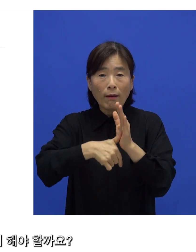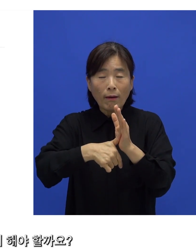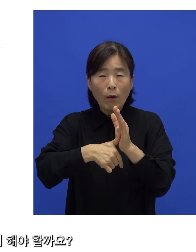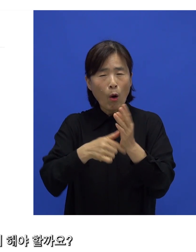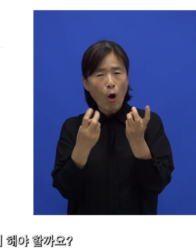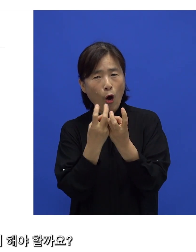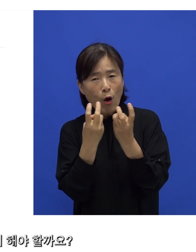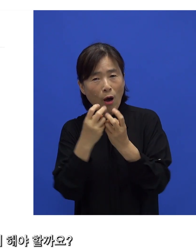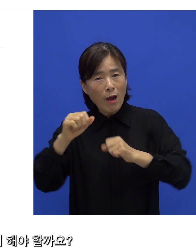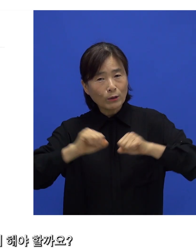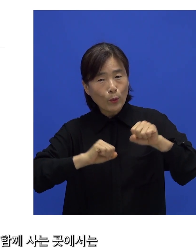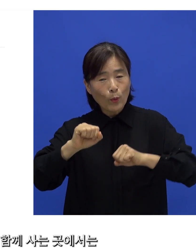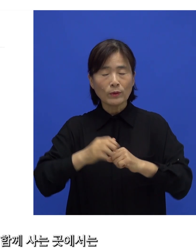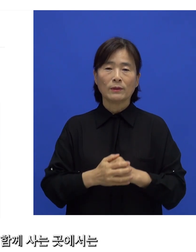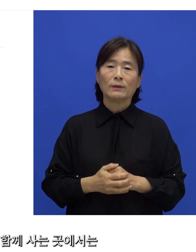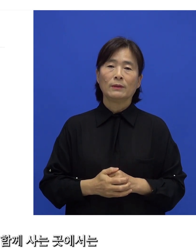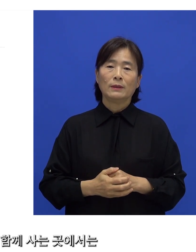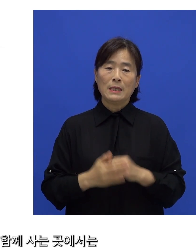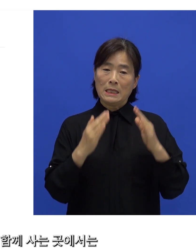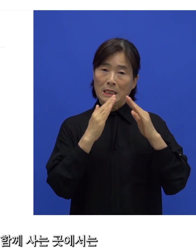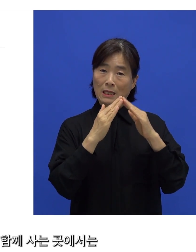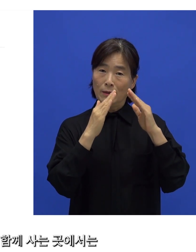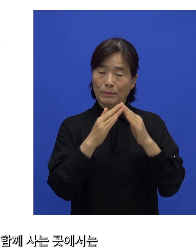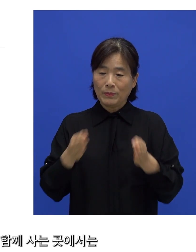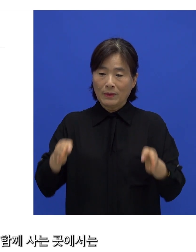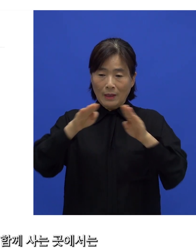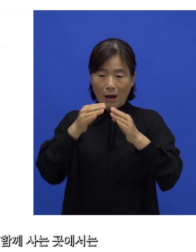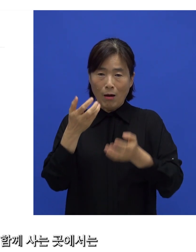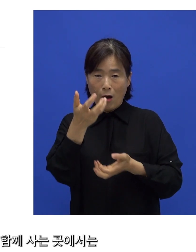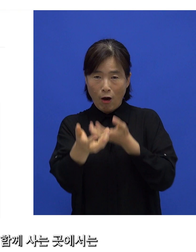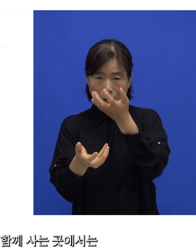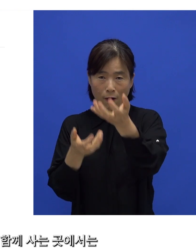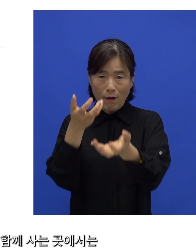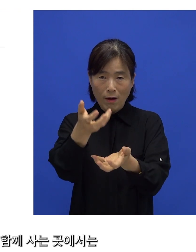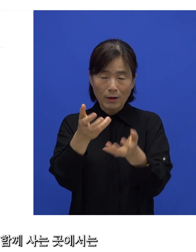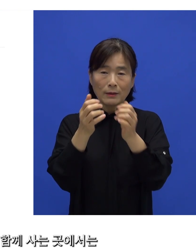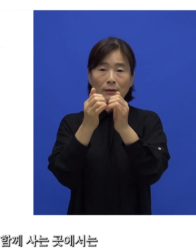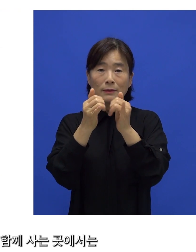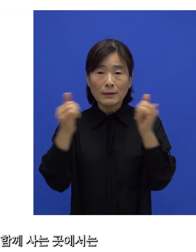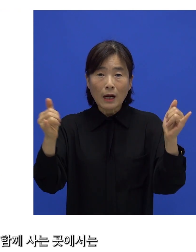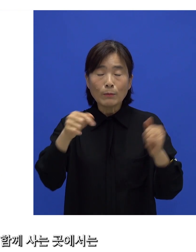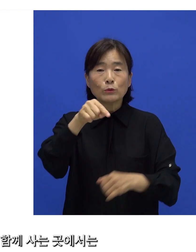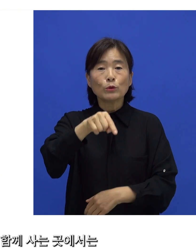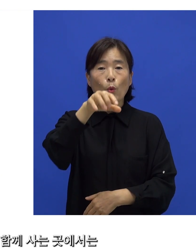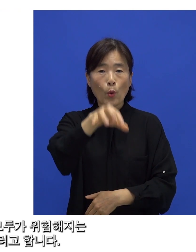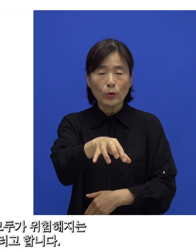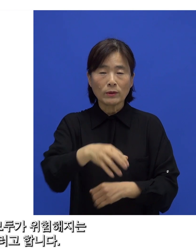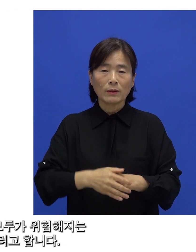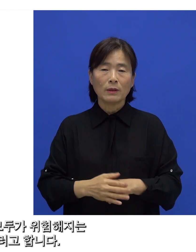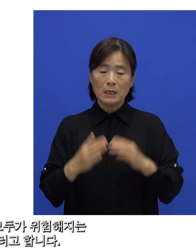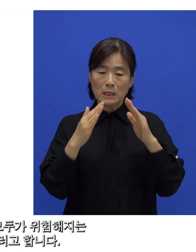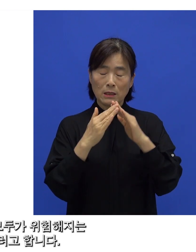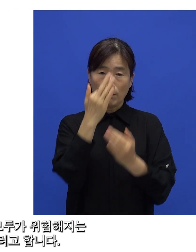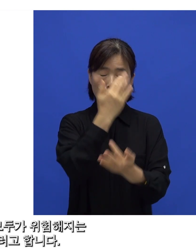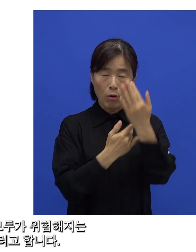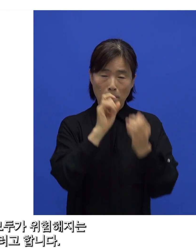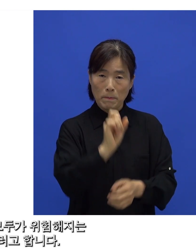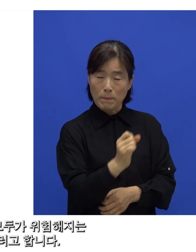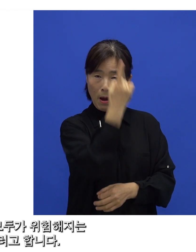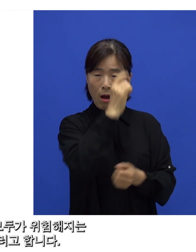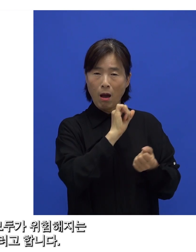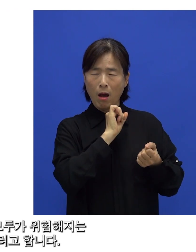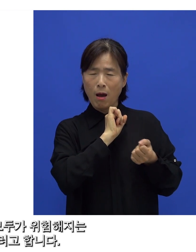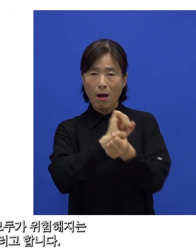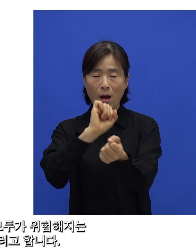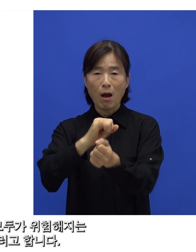어떻게 해야 할까요? 다가구나 빌라처럼 여러 사람이 함께 사는 곳에서는 한 집에서 불이 나기만